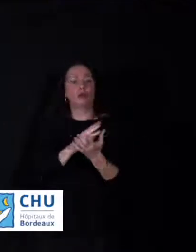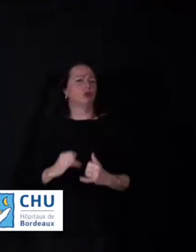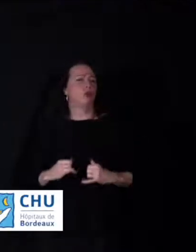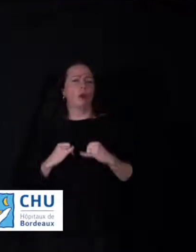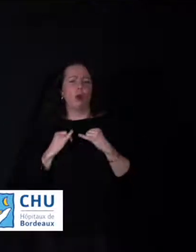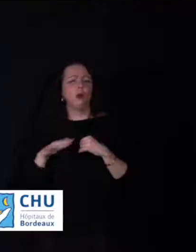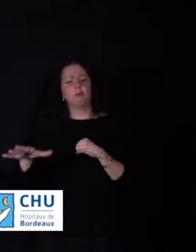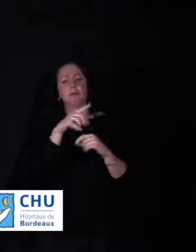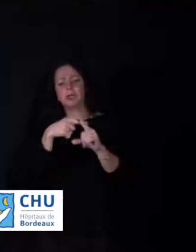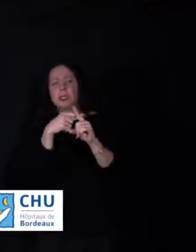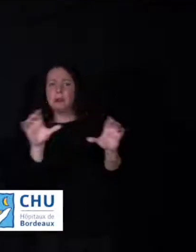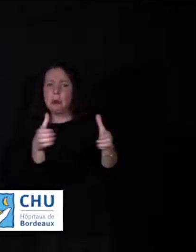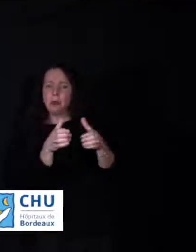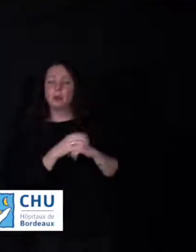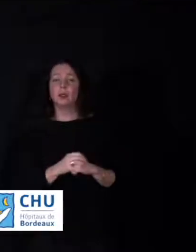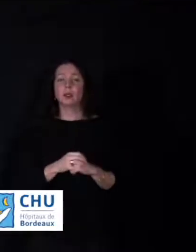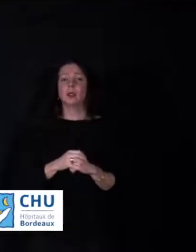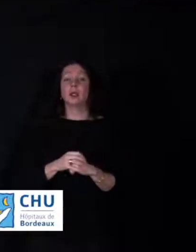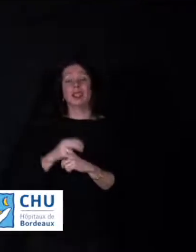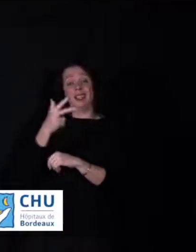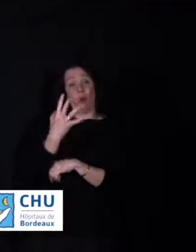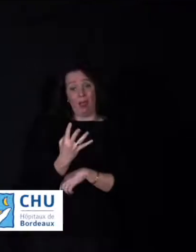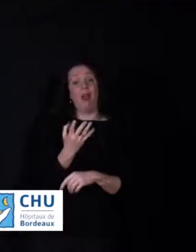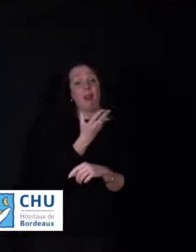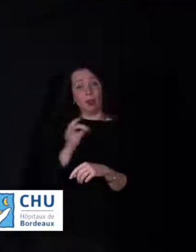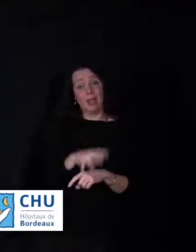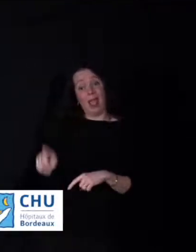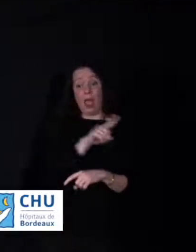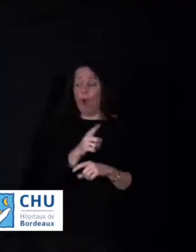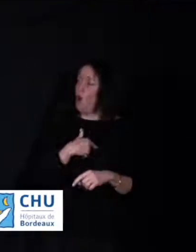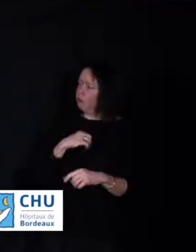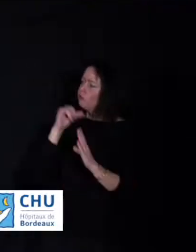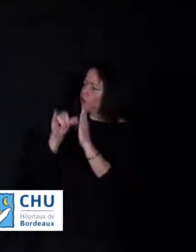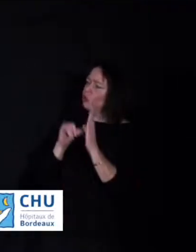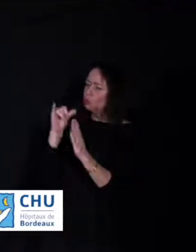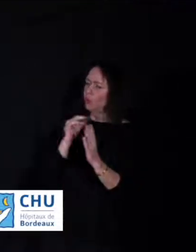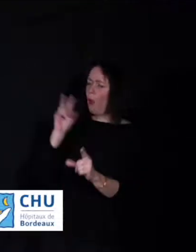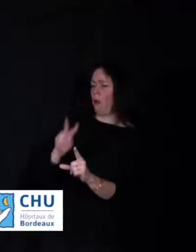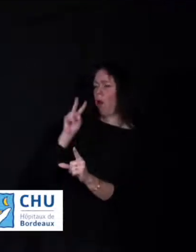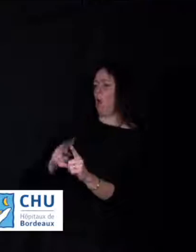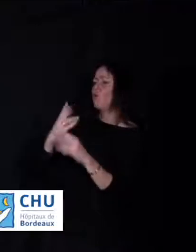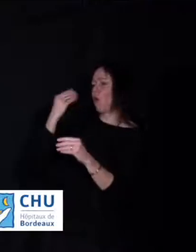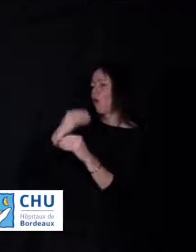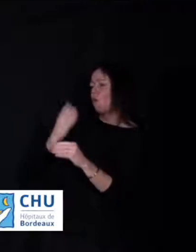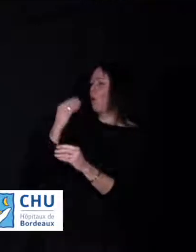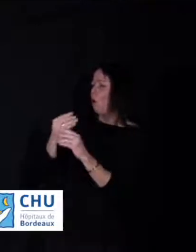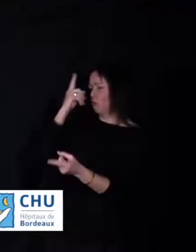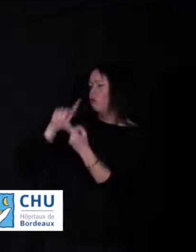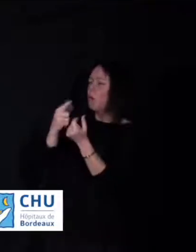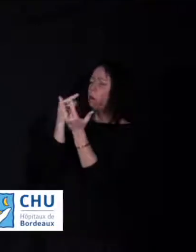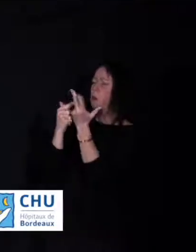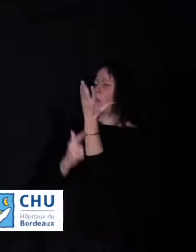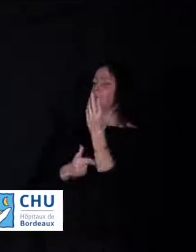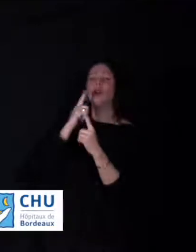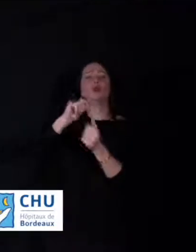jeune. Et il faut savoir que 3/4 des Français déclarent utiliser YouTube pour apprendre sur des sujets, c'est ce qu'on appelle les fameux tutos.